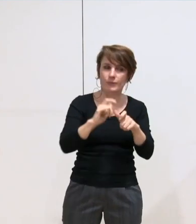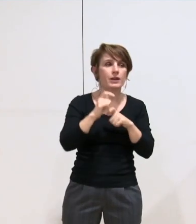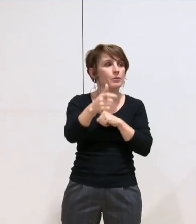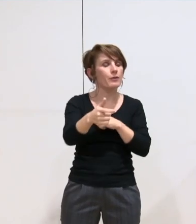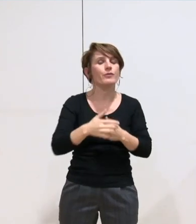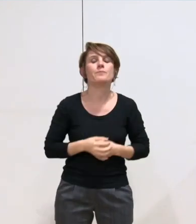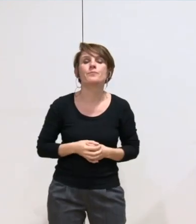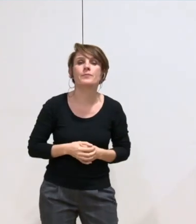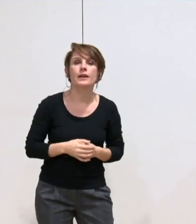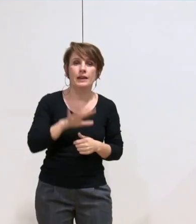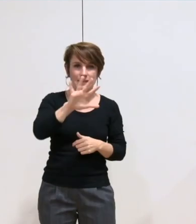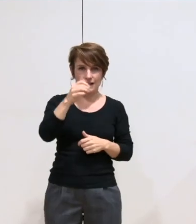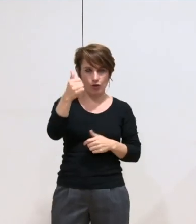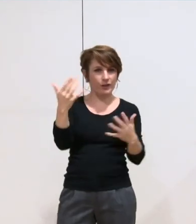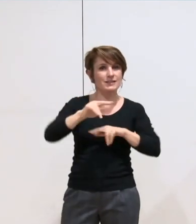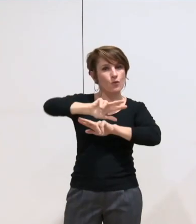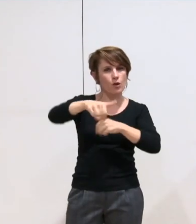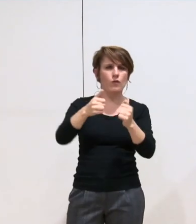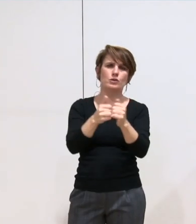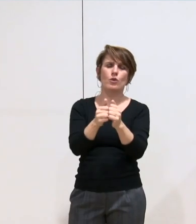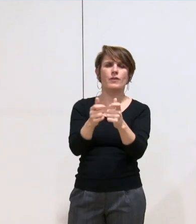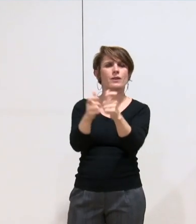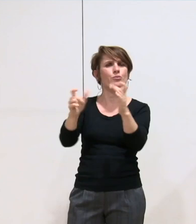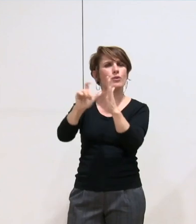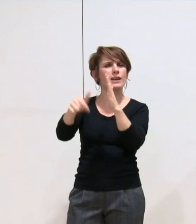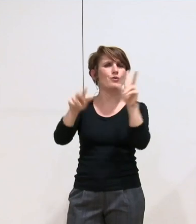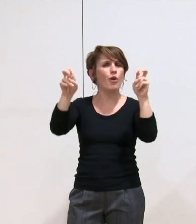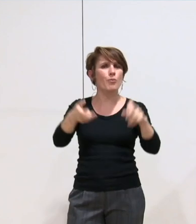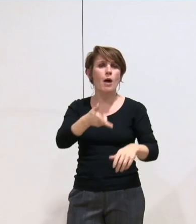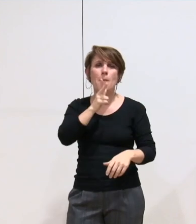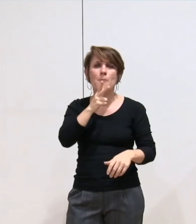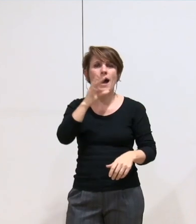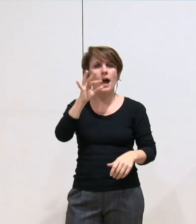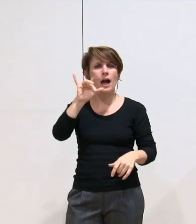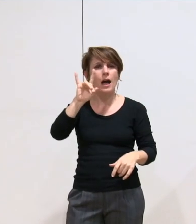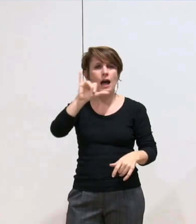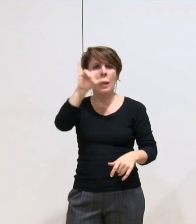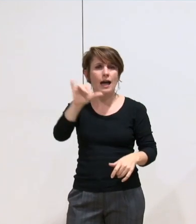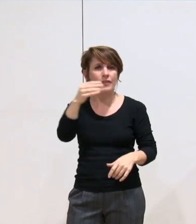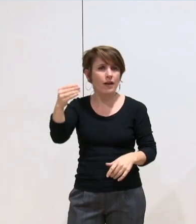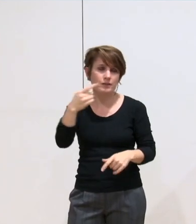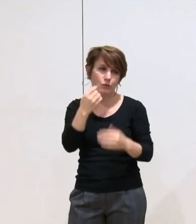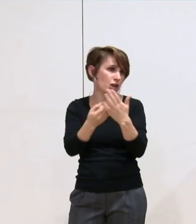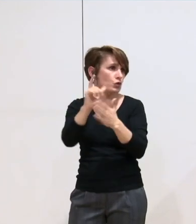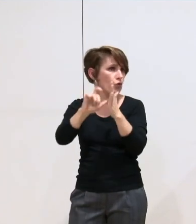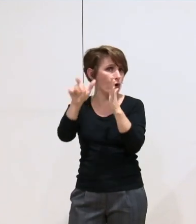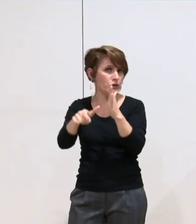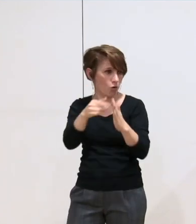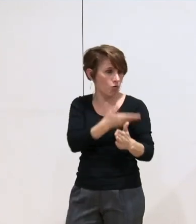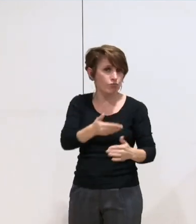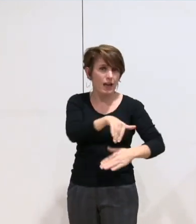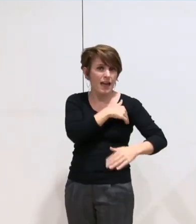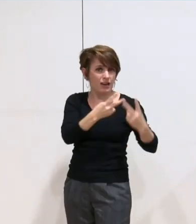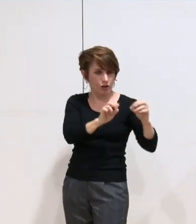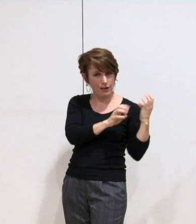sur une convention avec le Baratin pour l'accès d'agents de la ville de Grenoble à une nouvelle offre de restauration. Donc le Baratin étant le